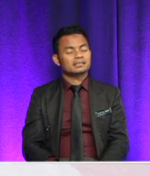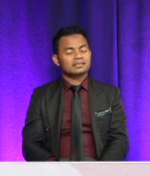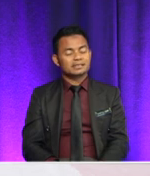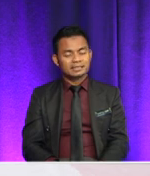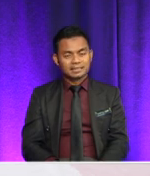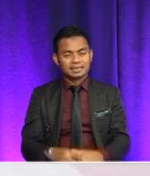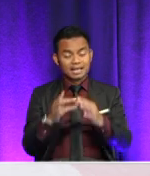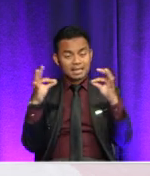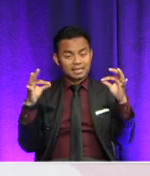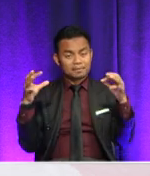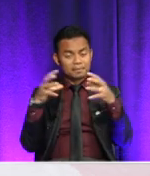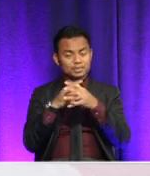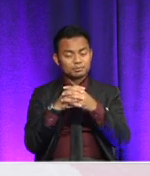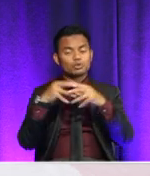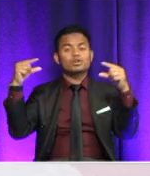juga